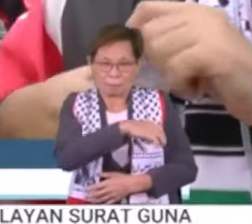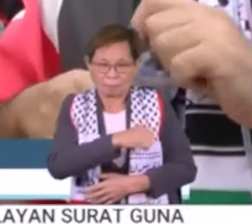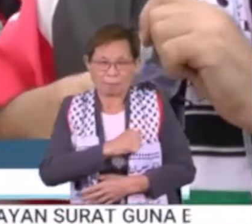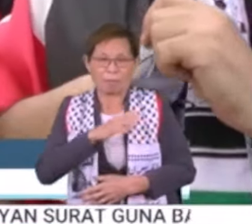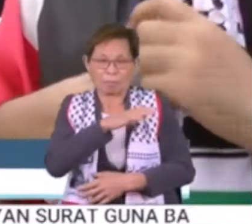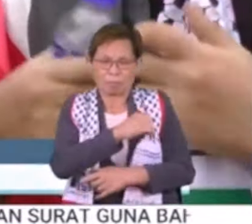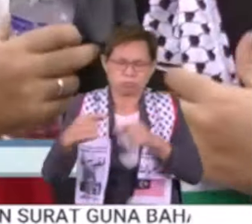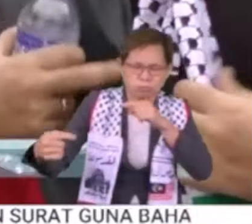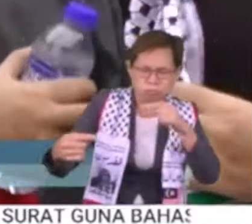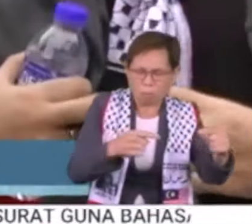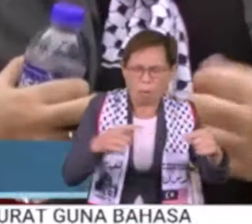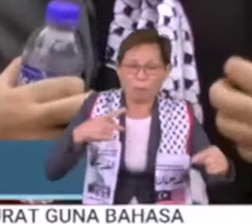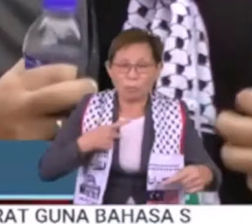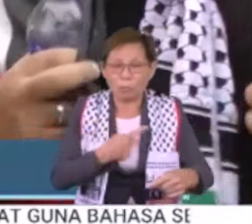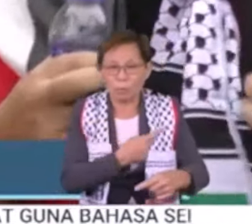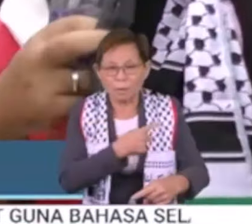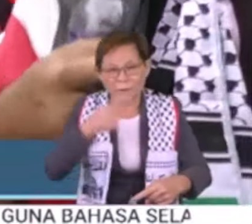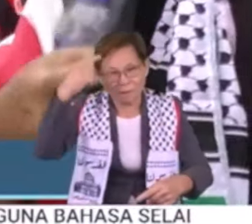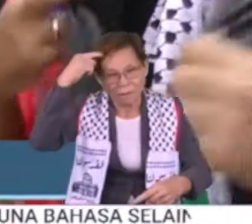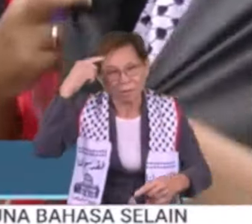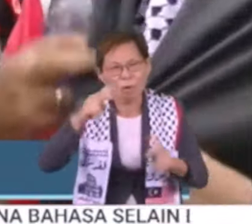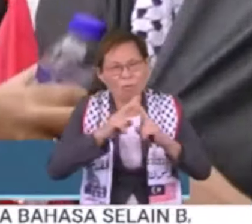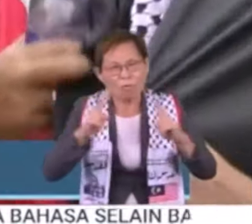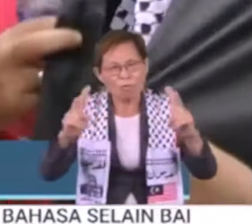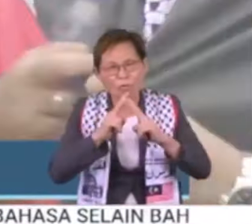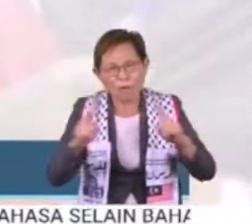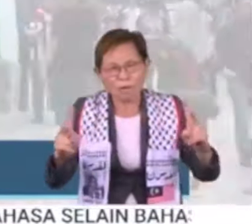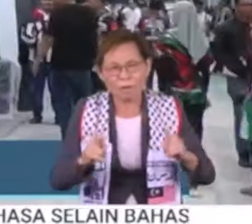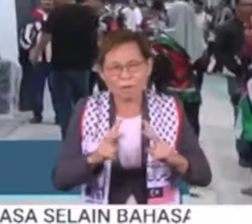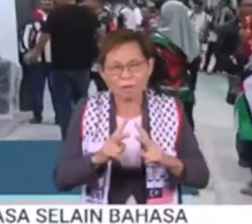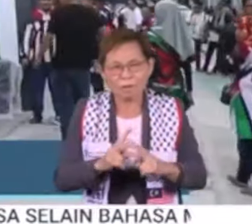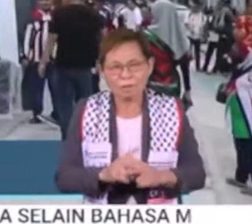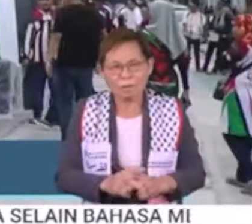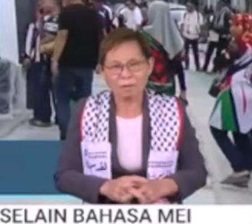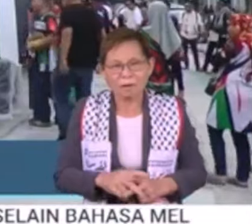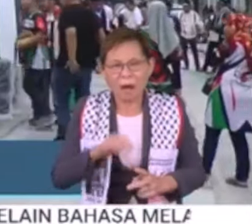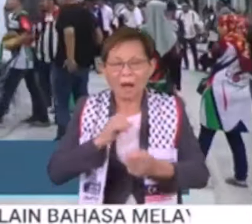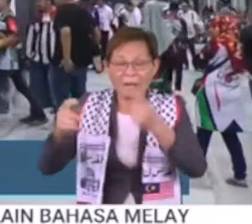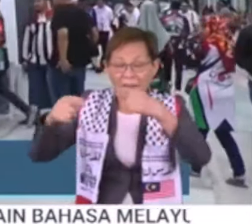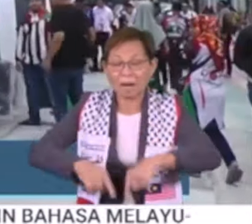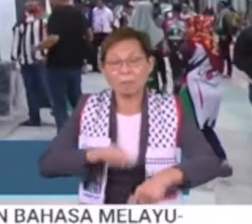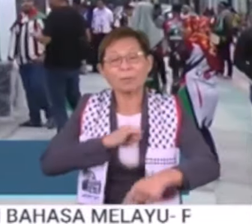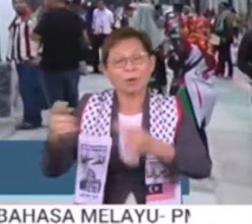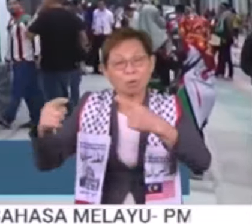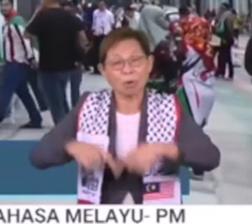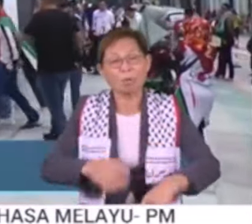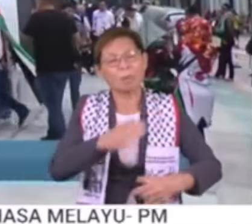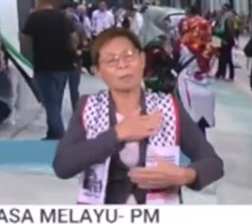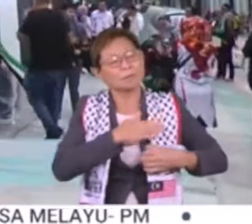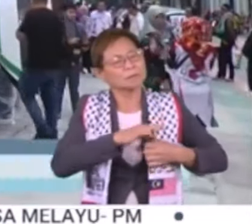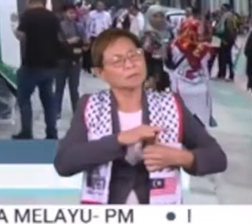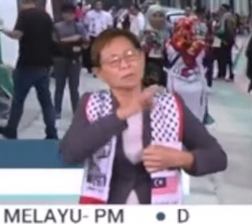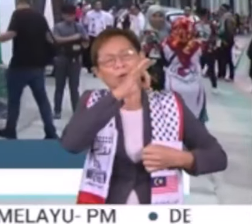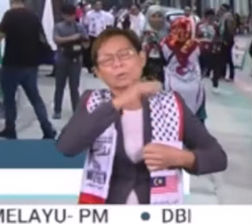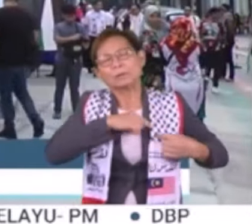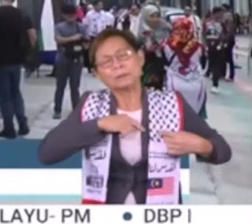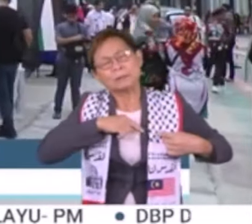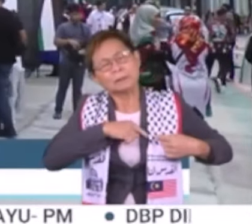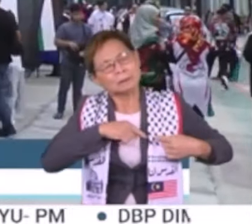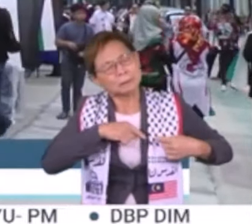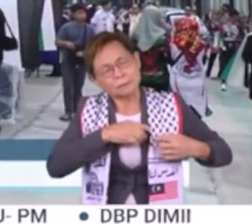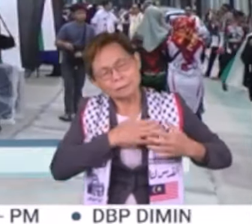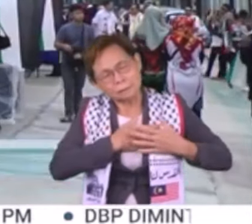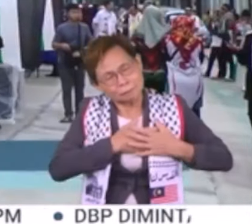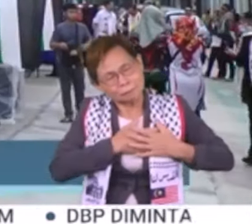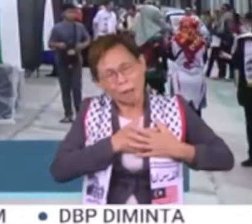conflict and we think it's a very crucial time. I come because, you know, my soul is so hurt. Wherever I